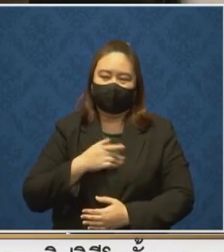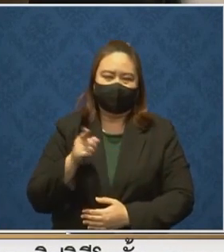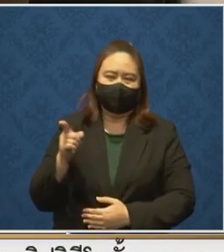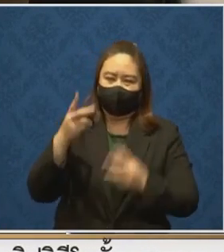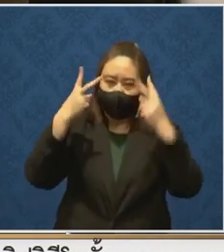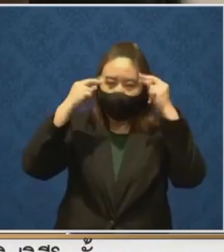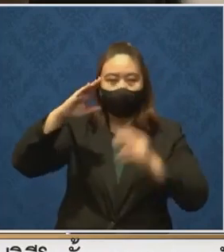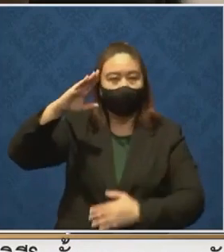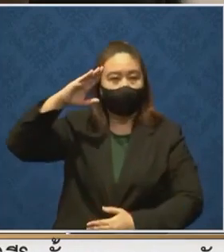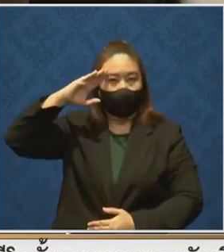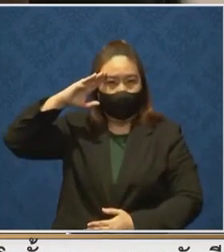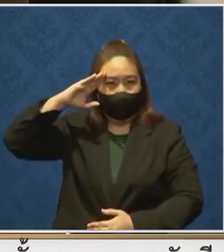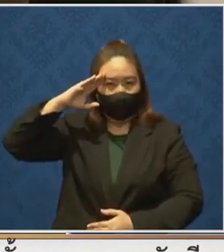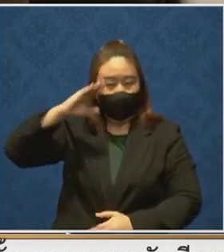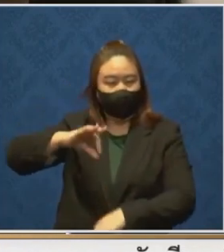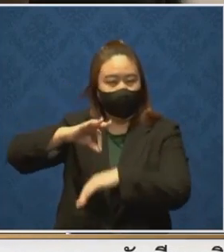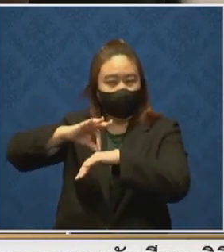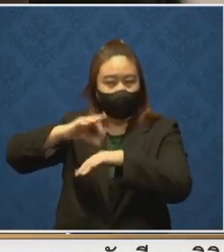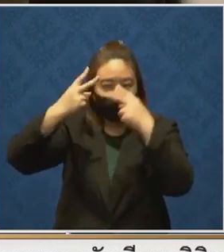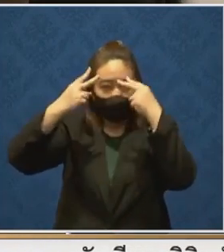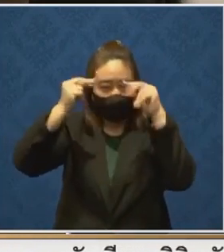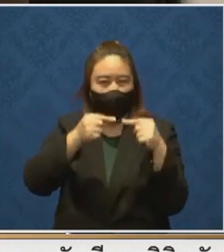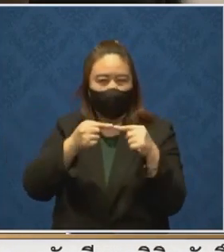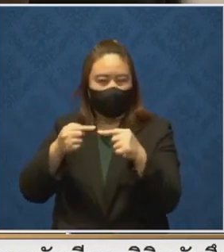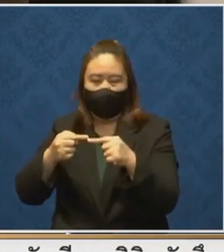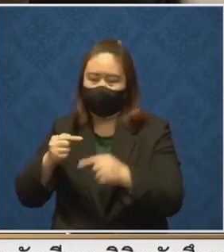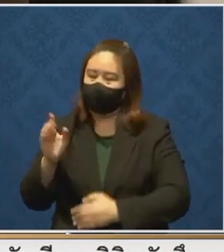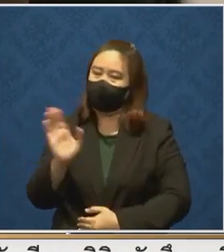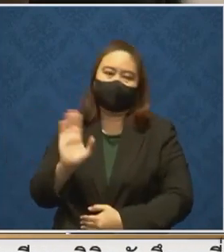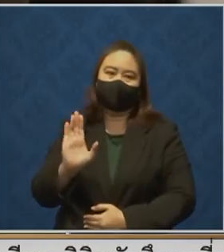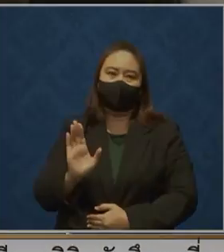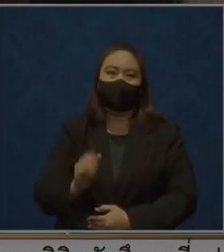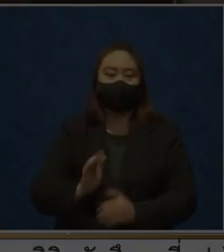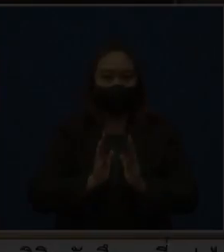in the momentรฐมัตรีต่อไปค่ะ ขอบคุณค่ะ